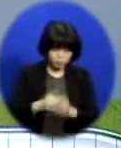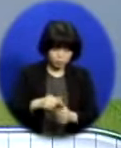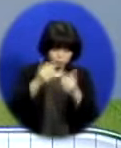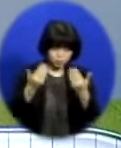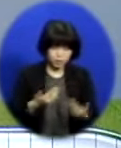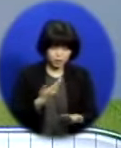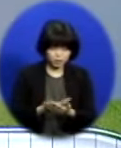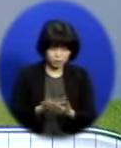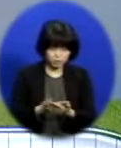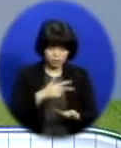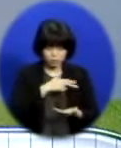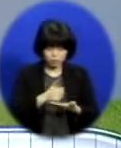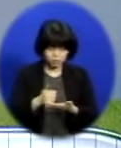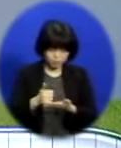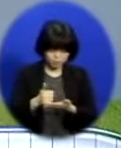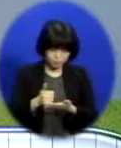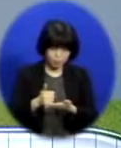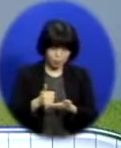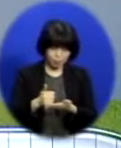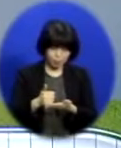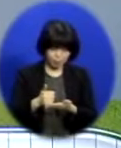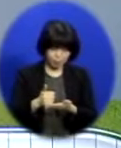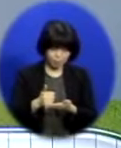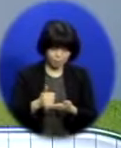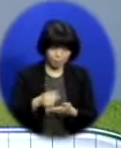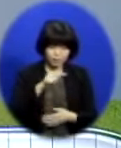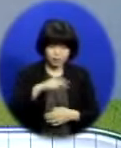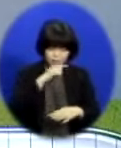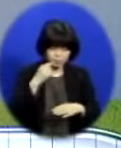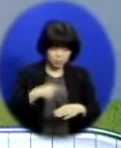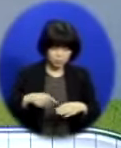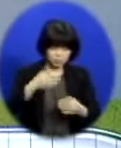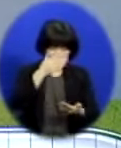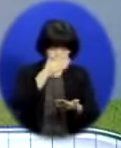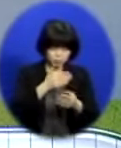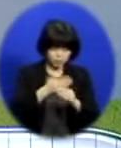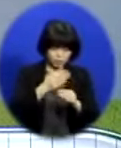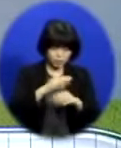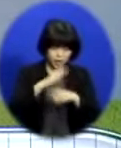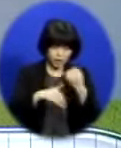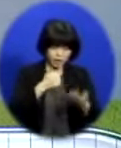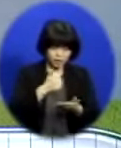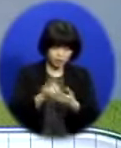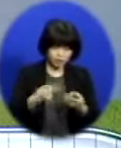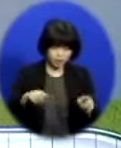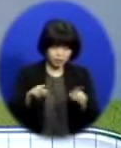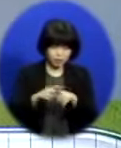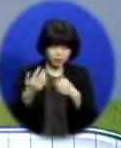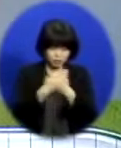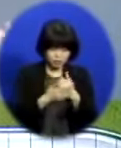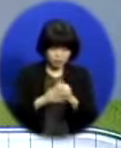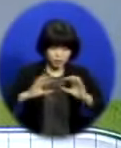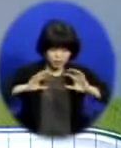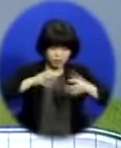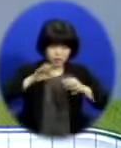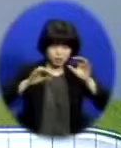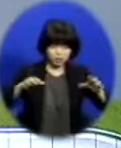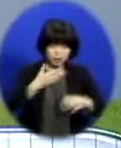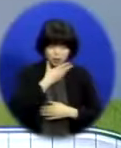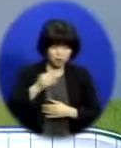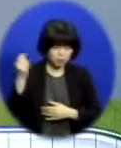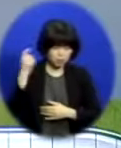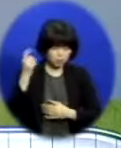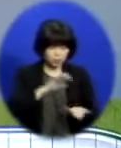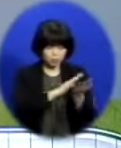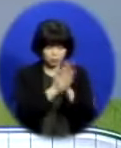아멘 주님이 민족 가운데 하나님께서 함께하시는 은혜로 세계 열방을 복음 하기를